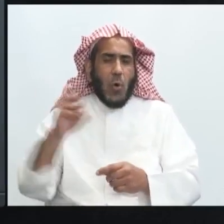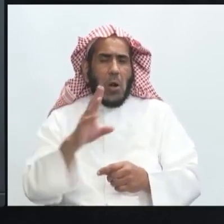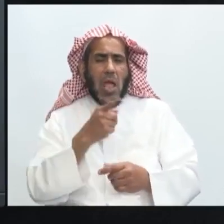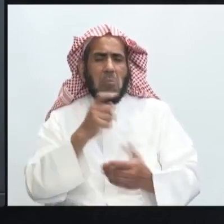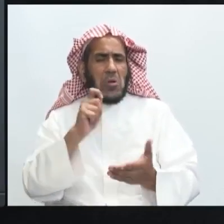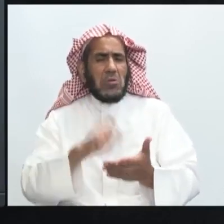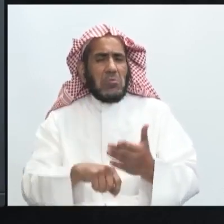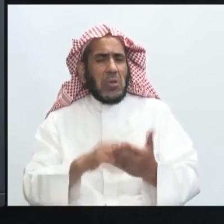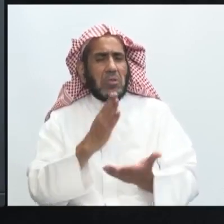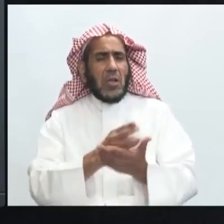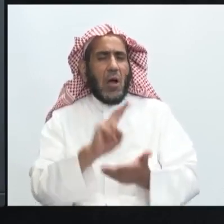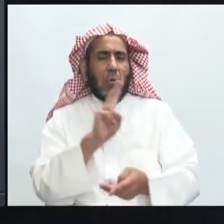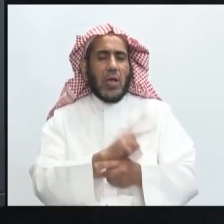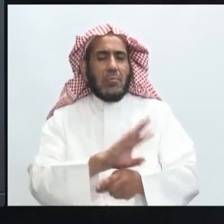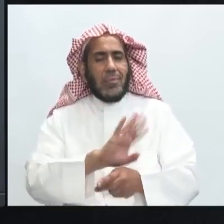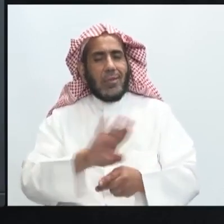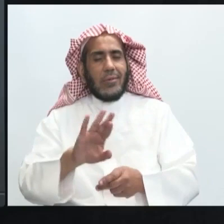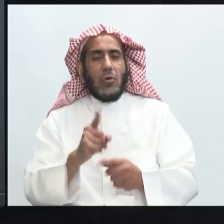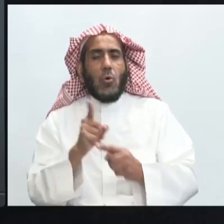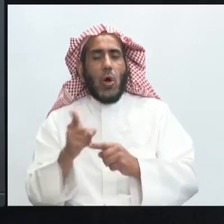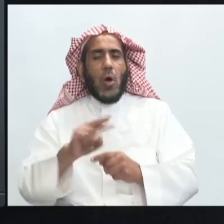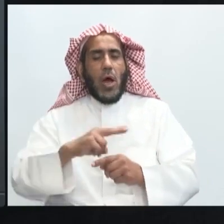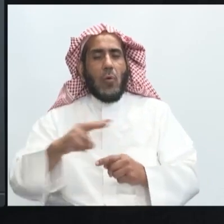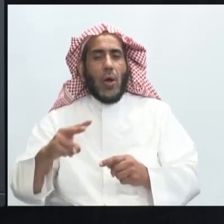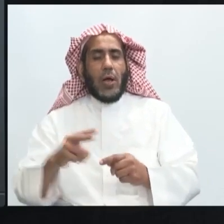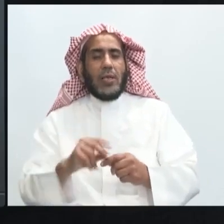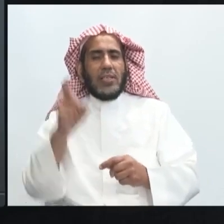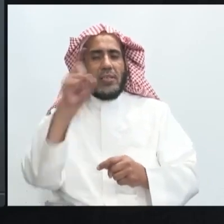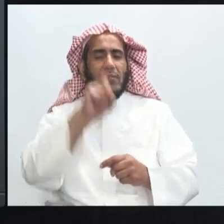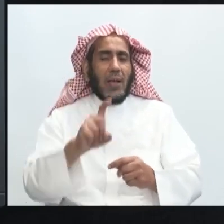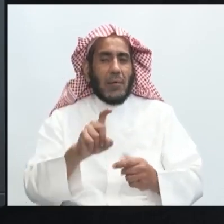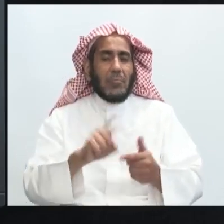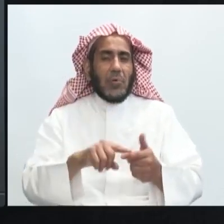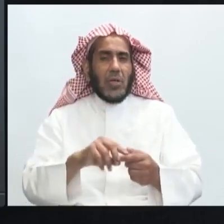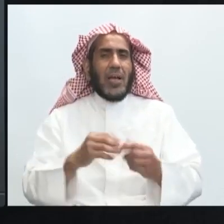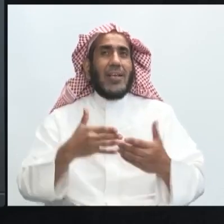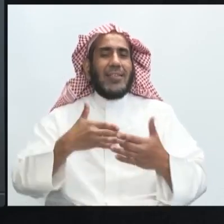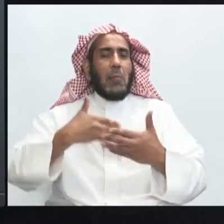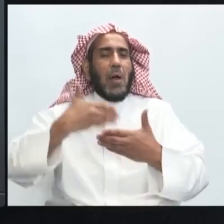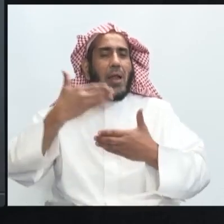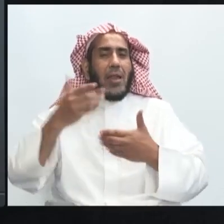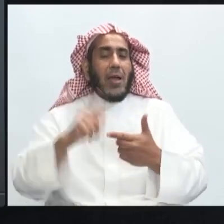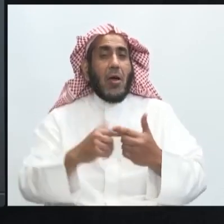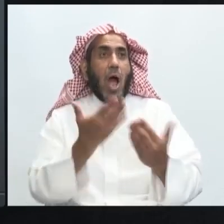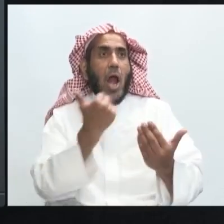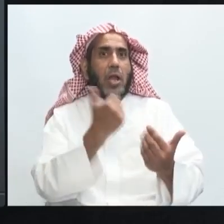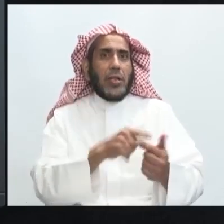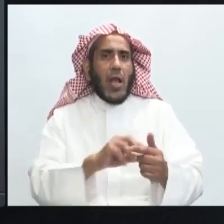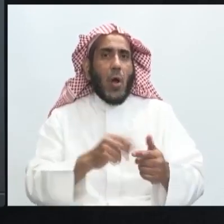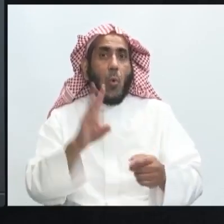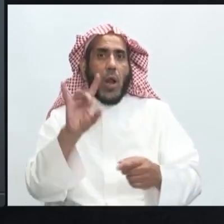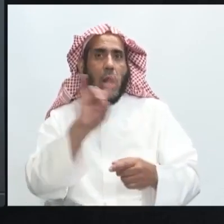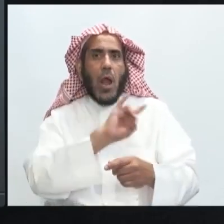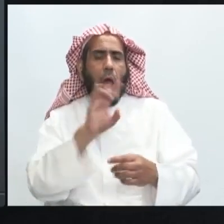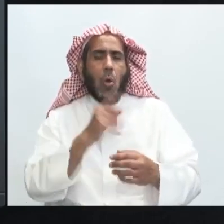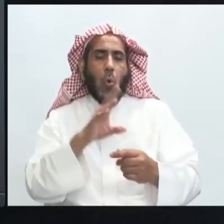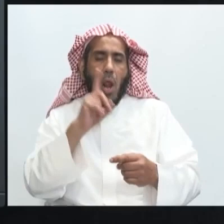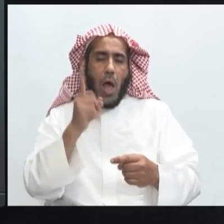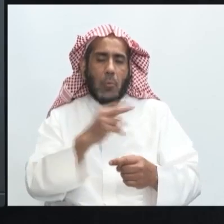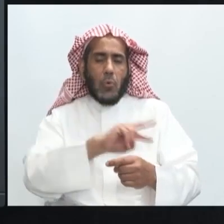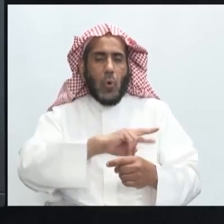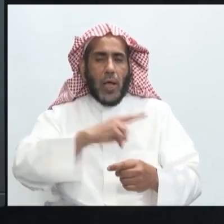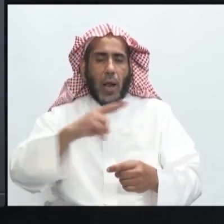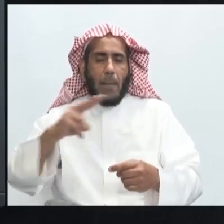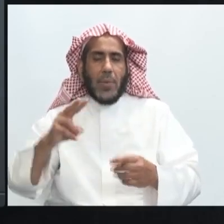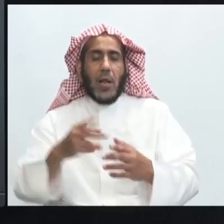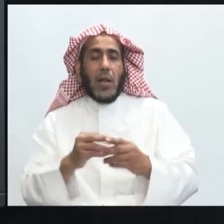لا يمكن الحكم عليه لا بصدق ولا بكذب وهو انواع الاستفهامها والتمني والنداء والنهي والامر وغيرها